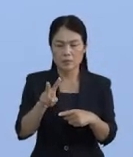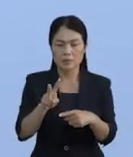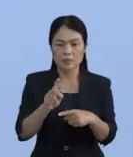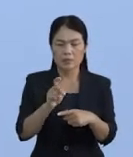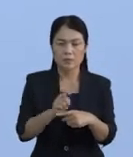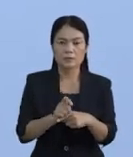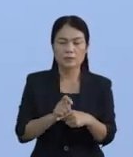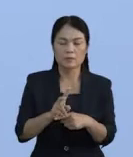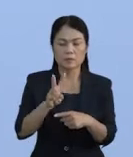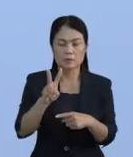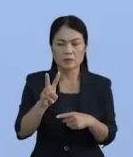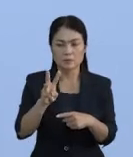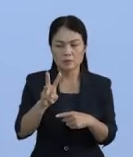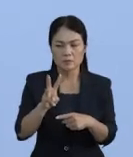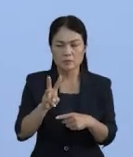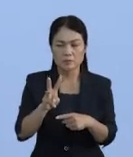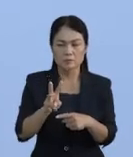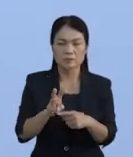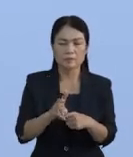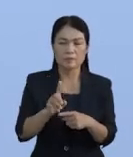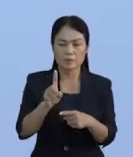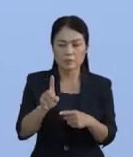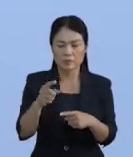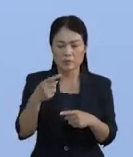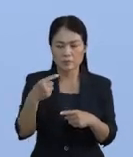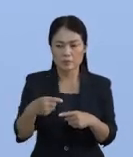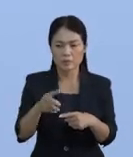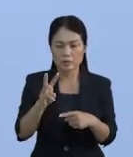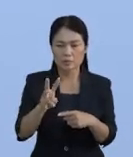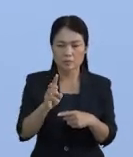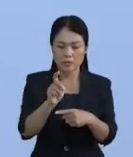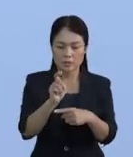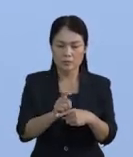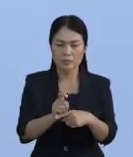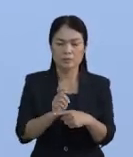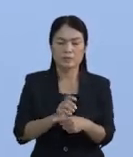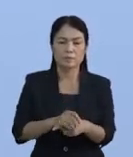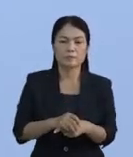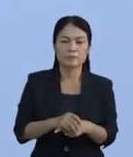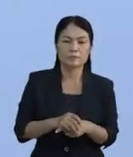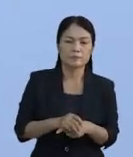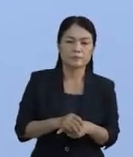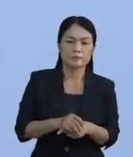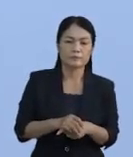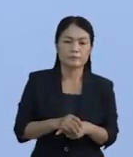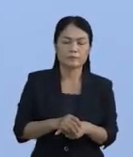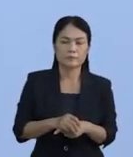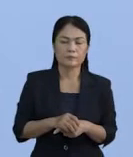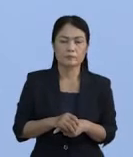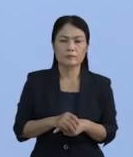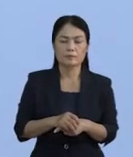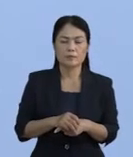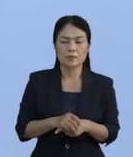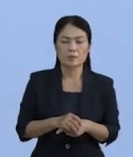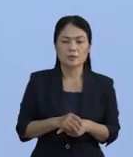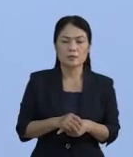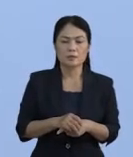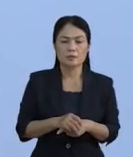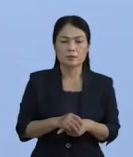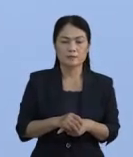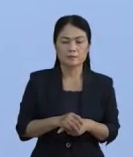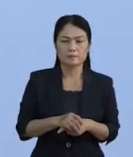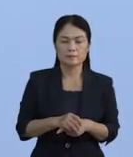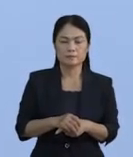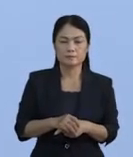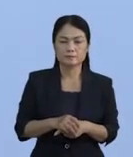dương rõ bấy bởi tôn cho nó chạy mà con chạy bấy bởi tôn cho ấy chân dương rõ mà con rõ bấy